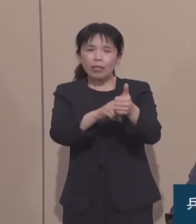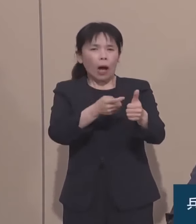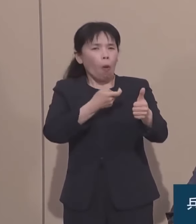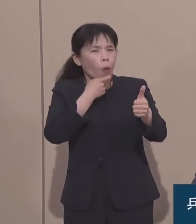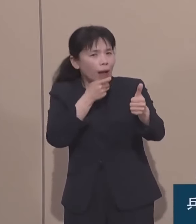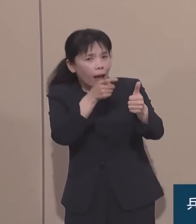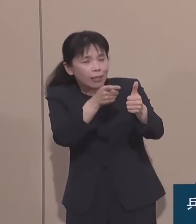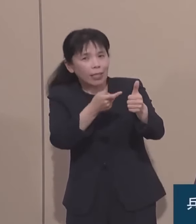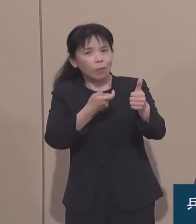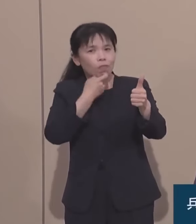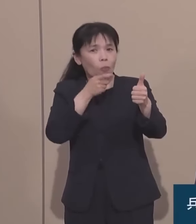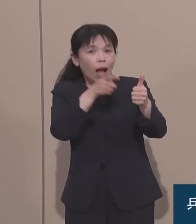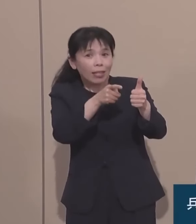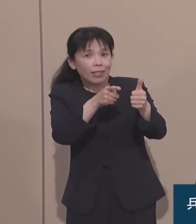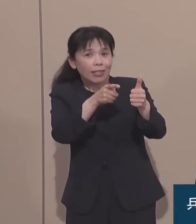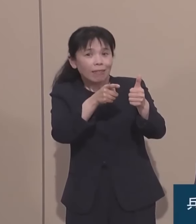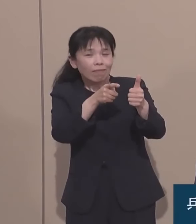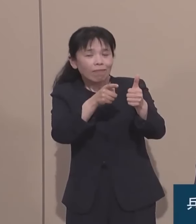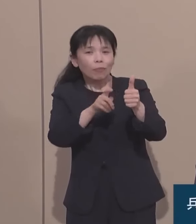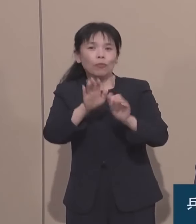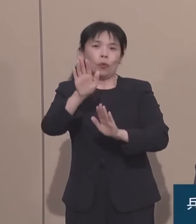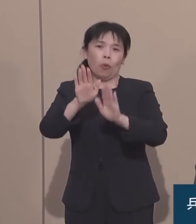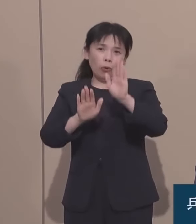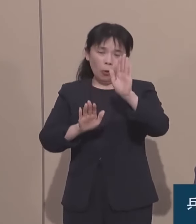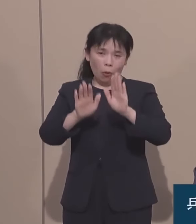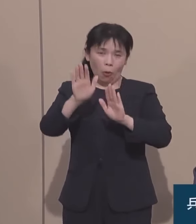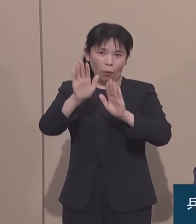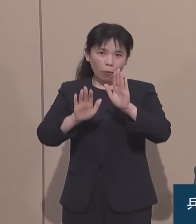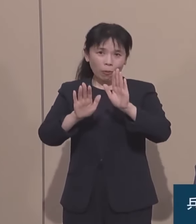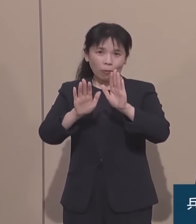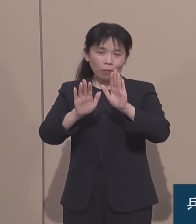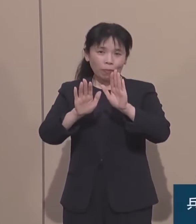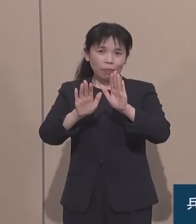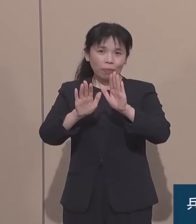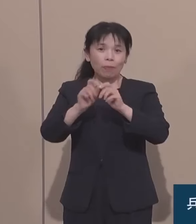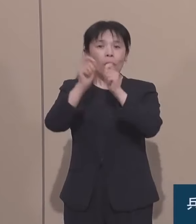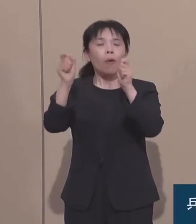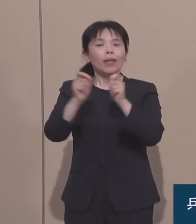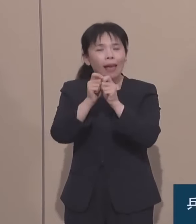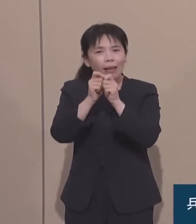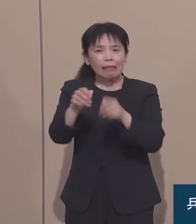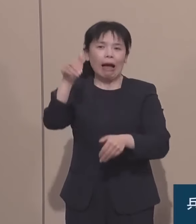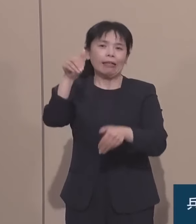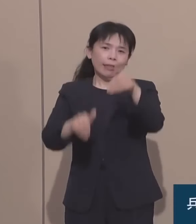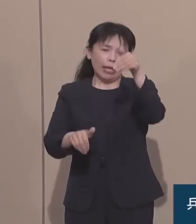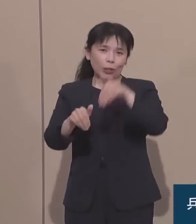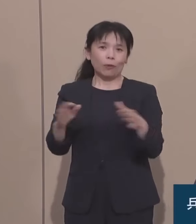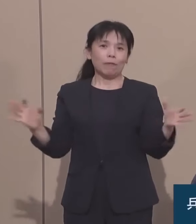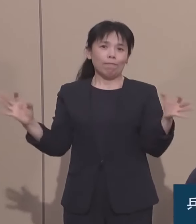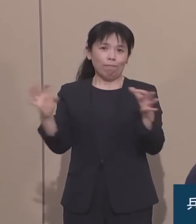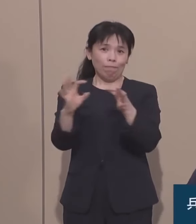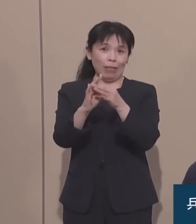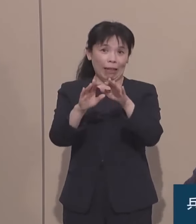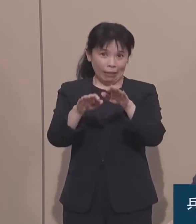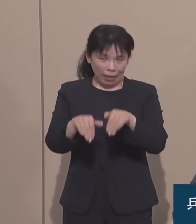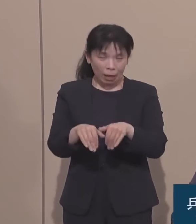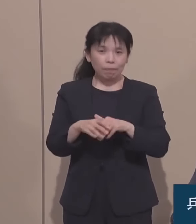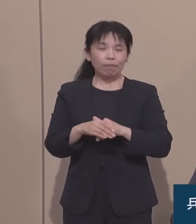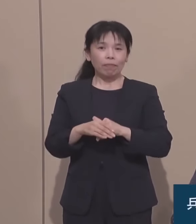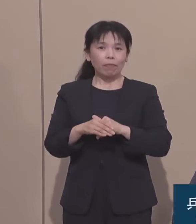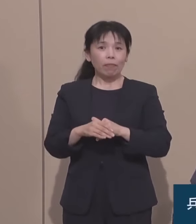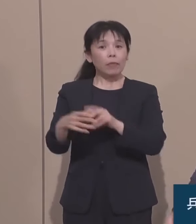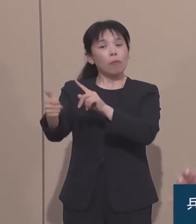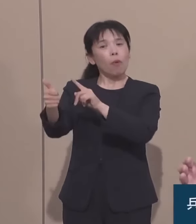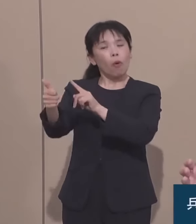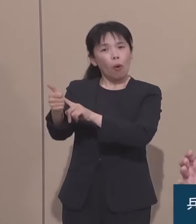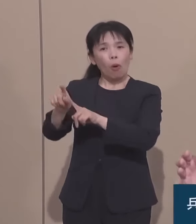なって今回のより今回の選挙が行われているっていことなですしかしこの県民局